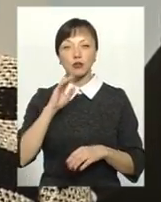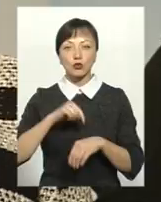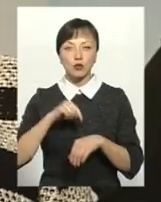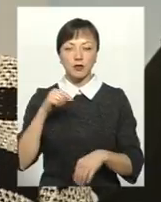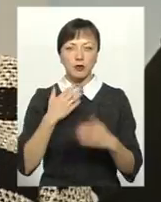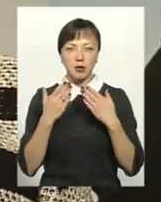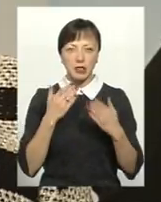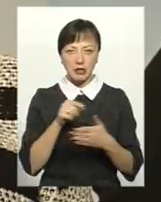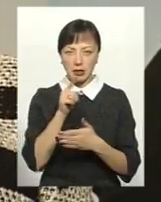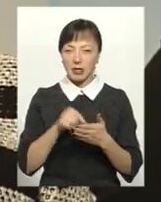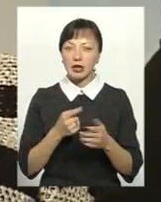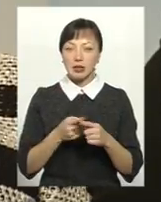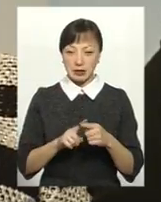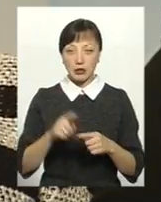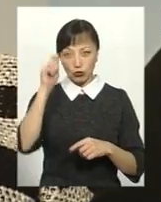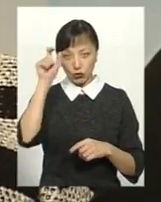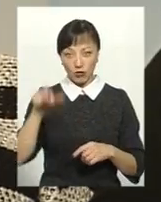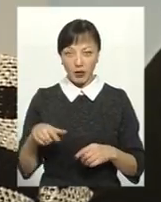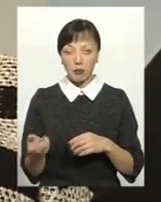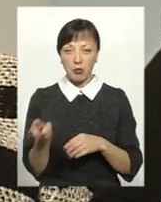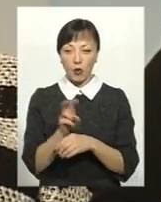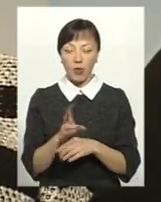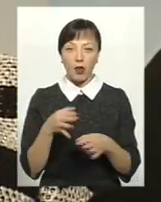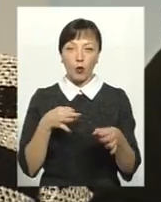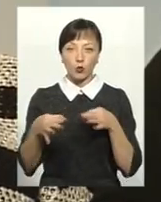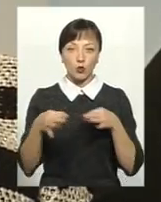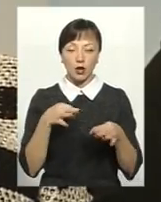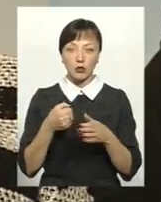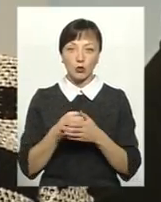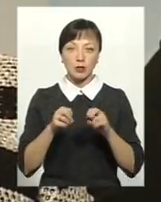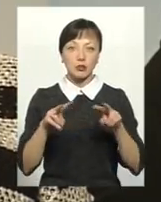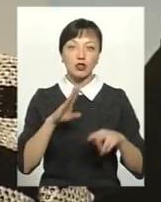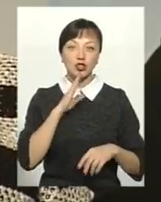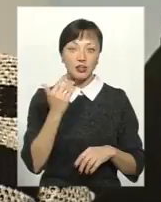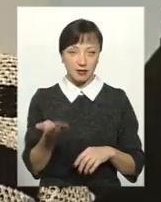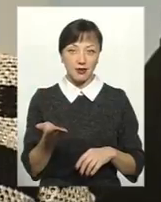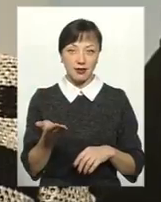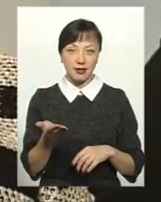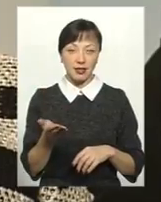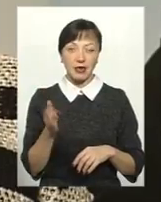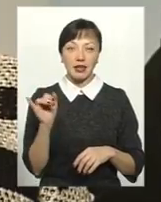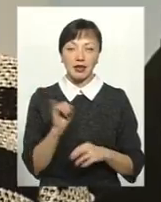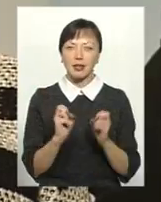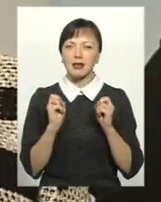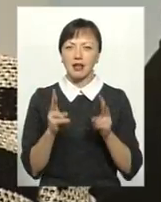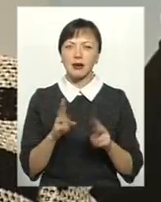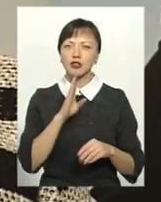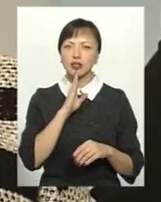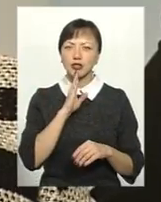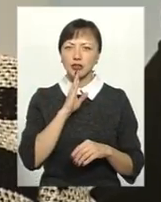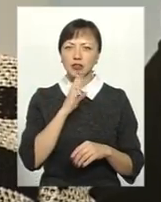підхід? Такий чоловік приходить на консультацію до спеціаліста жінки. І наскільки